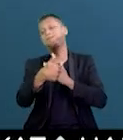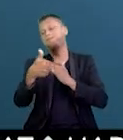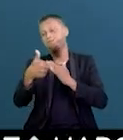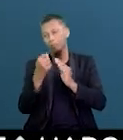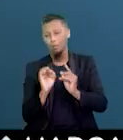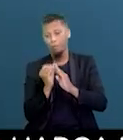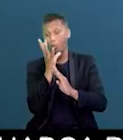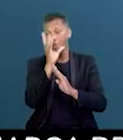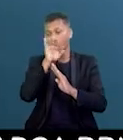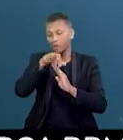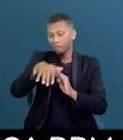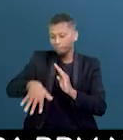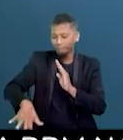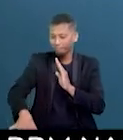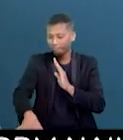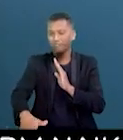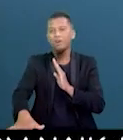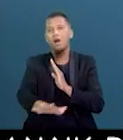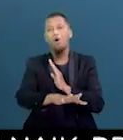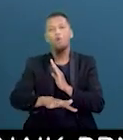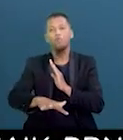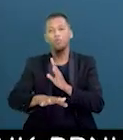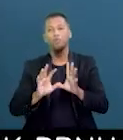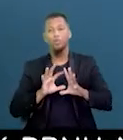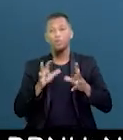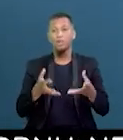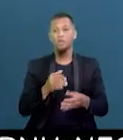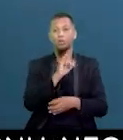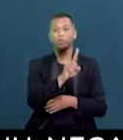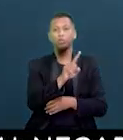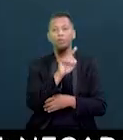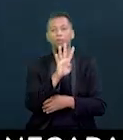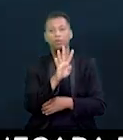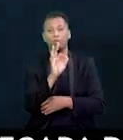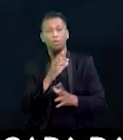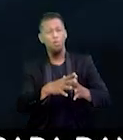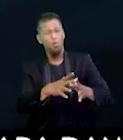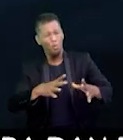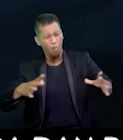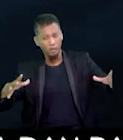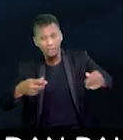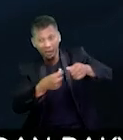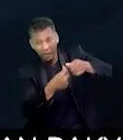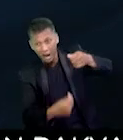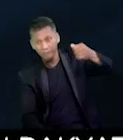terluas di Pulau Jawa, bahkan dunia, dengan luas 5.400 hektar dan kedalaman 200 meter.